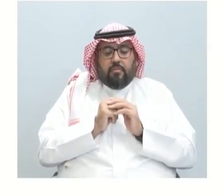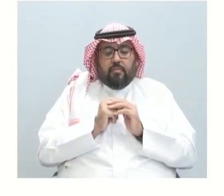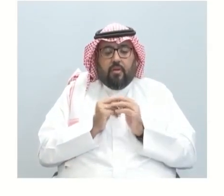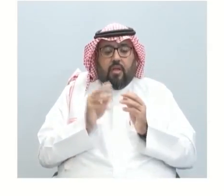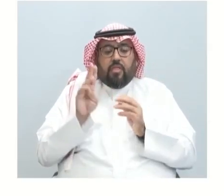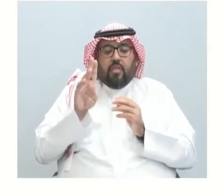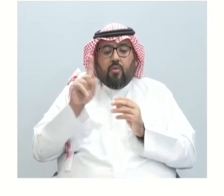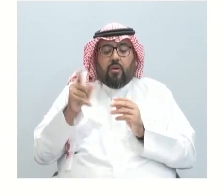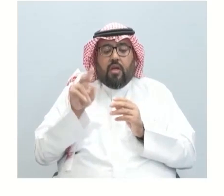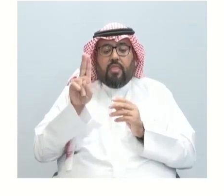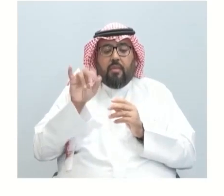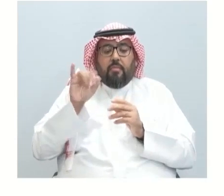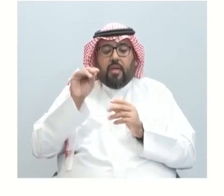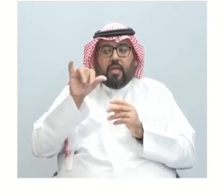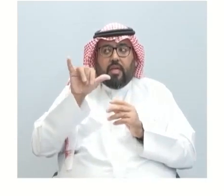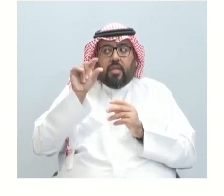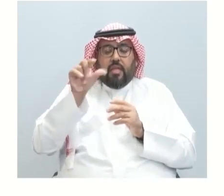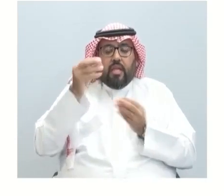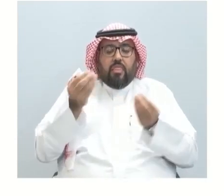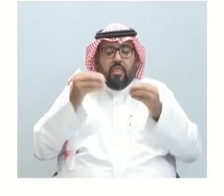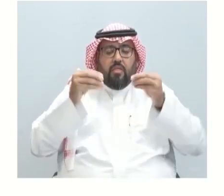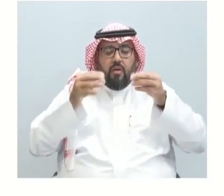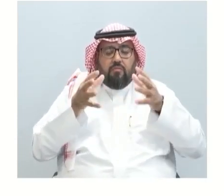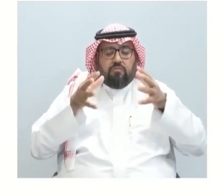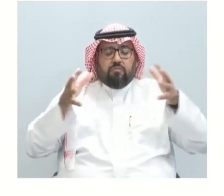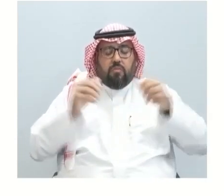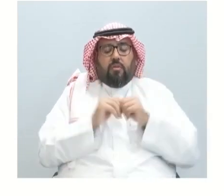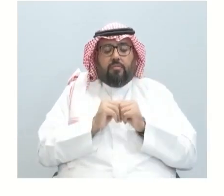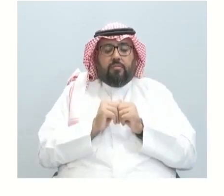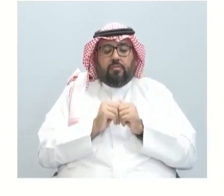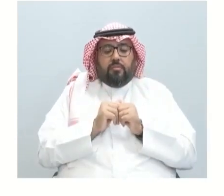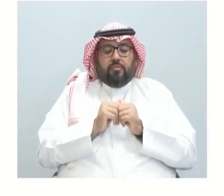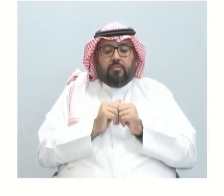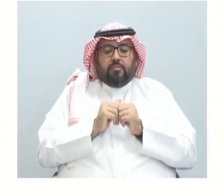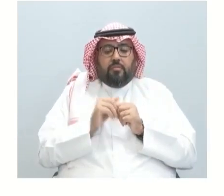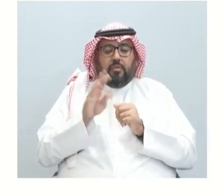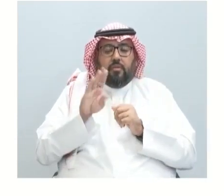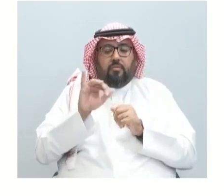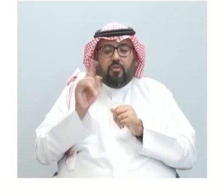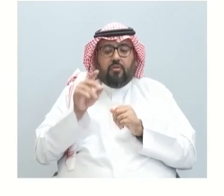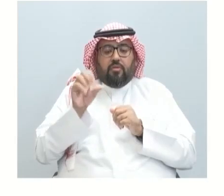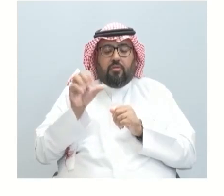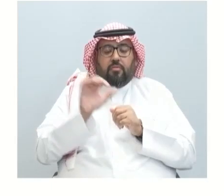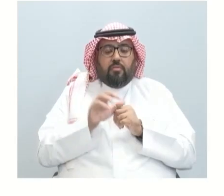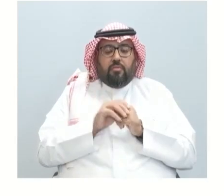الطور التمهيدي هذه الماده تكثفت تكثفت تكثفت واعطتنا الكروموسوم